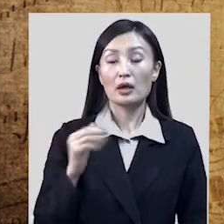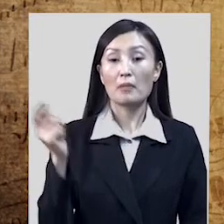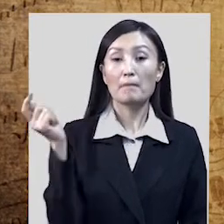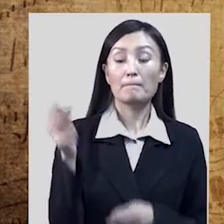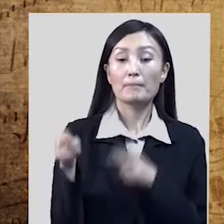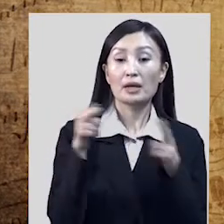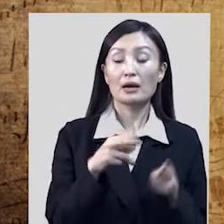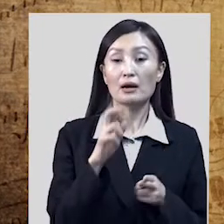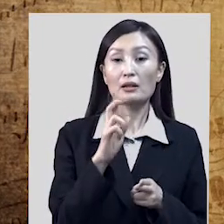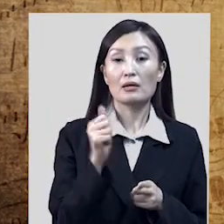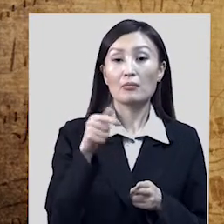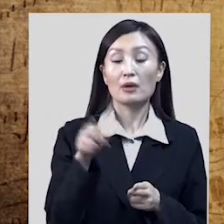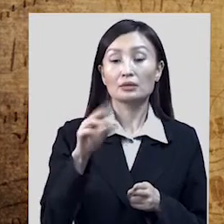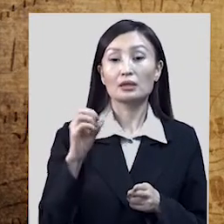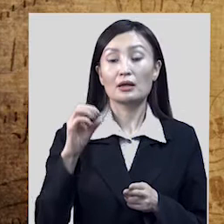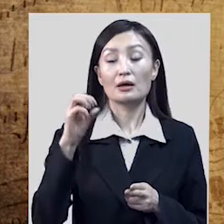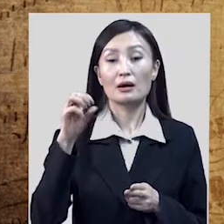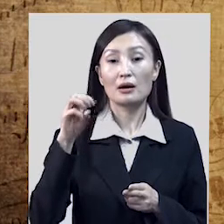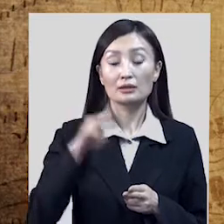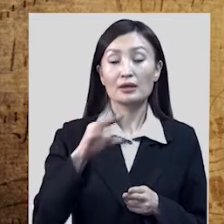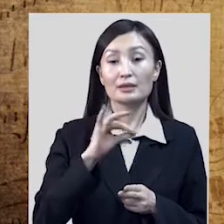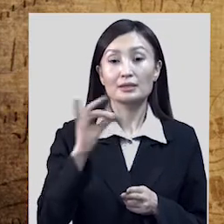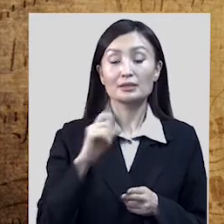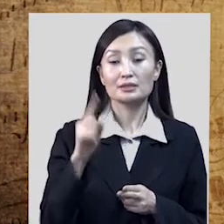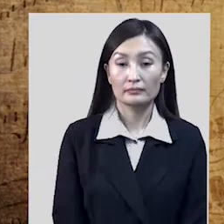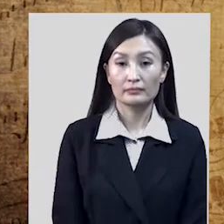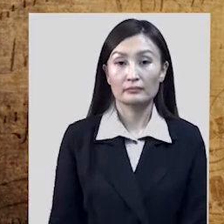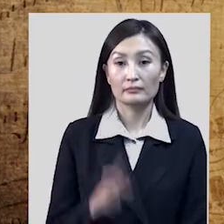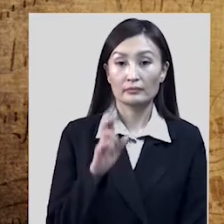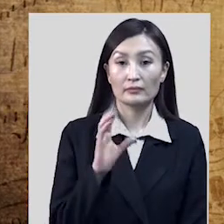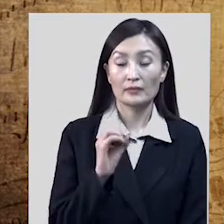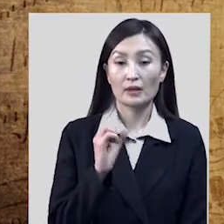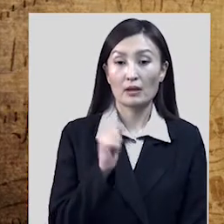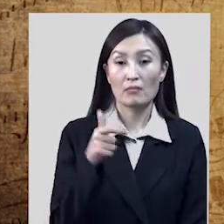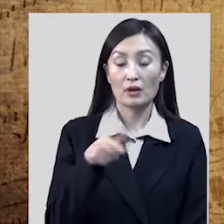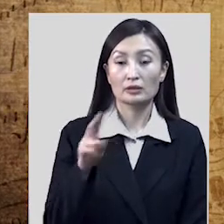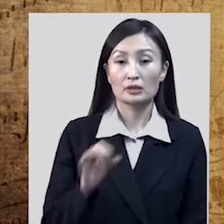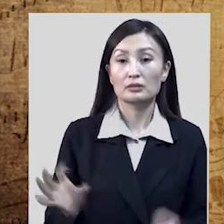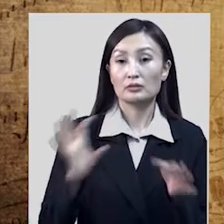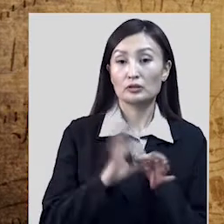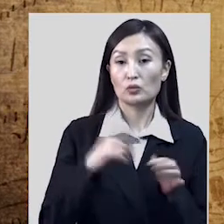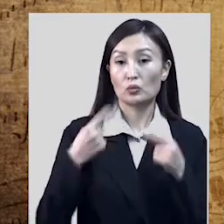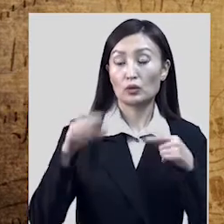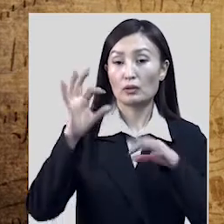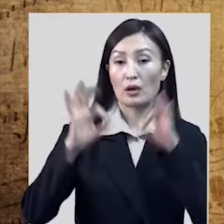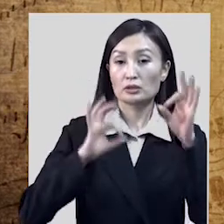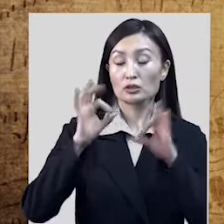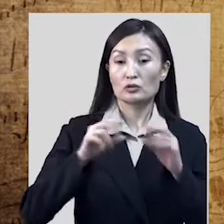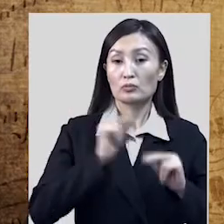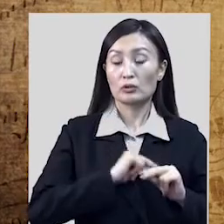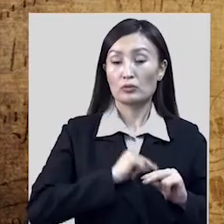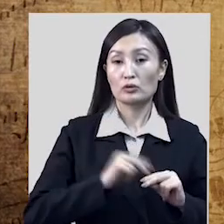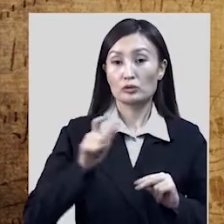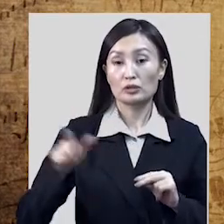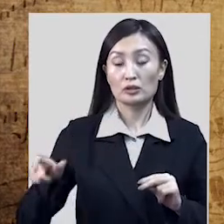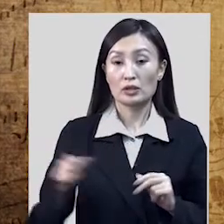багдад свете халифа аль-мамуна 800 девятнадцатом году багдаде он присоединился к другим астрономам служившим в обсерватории